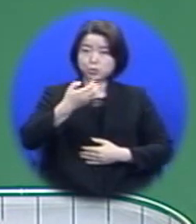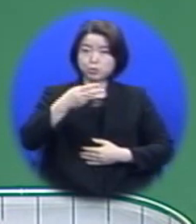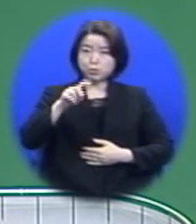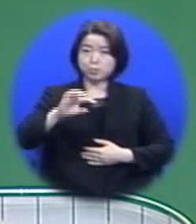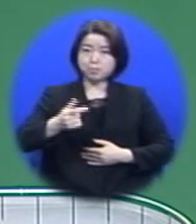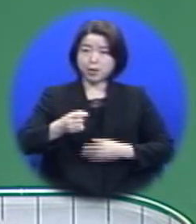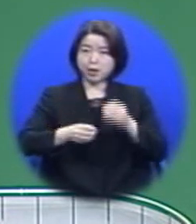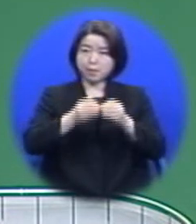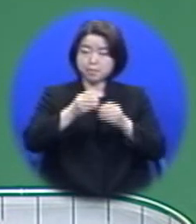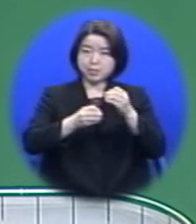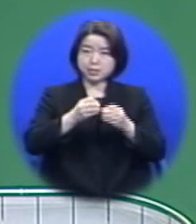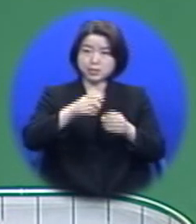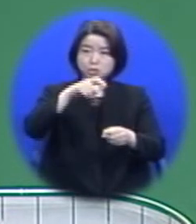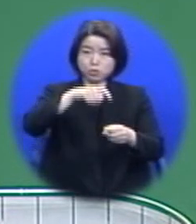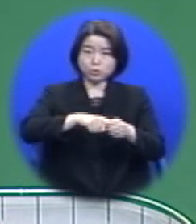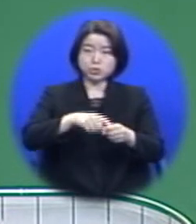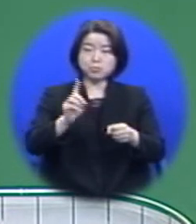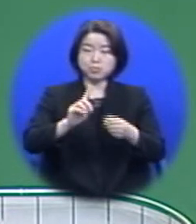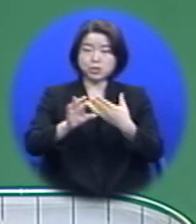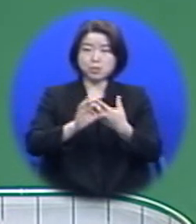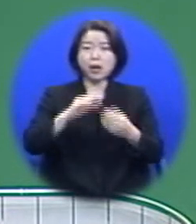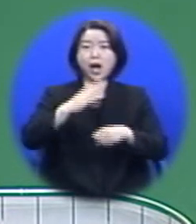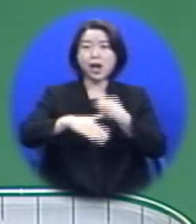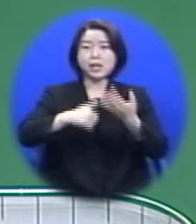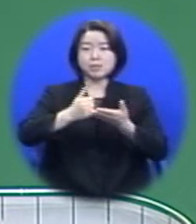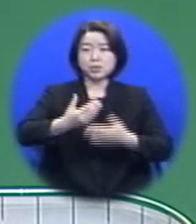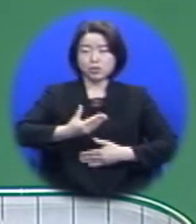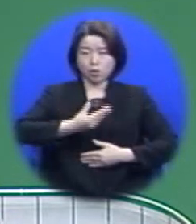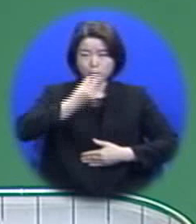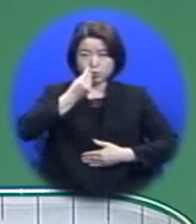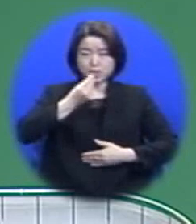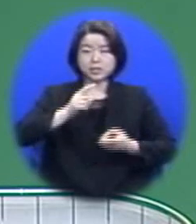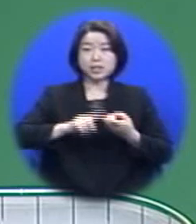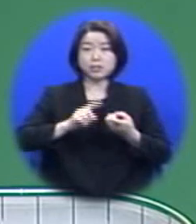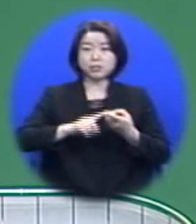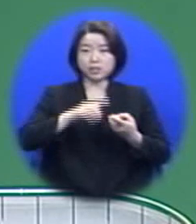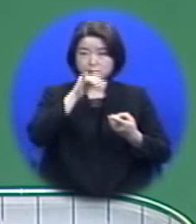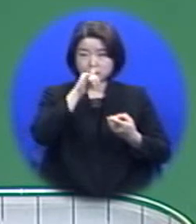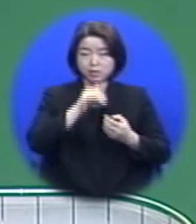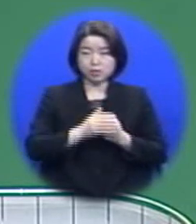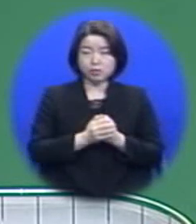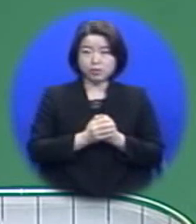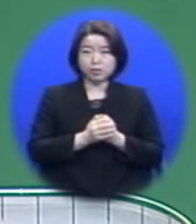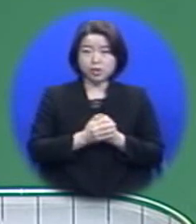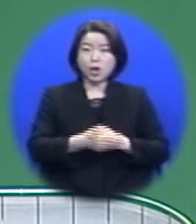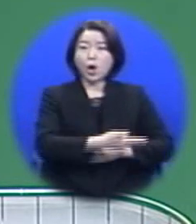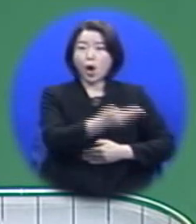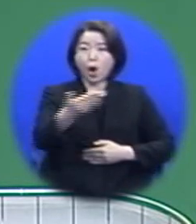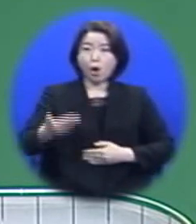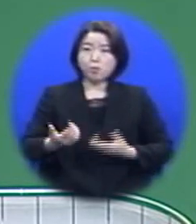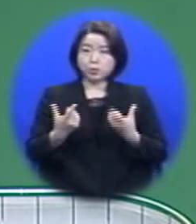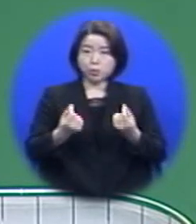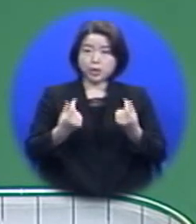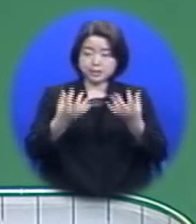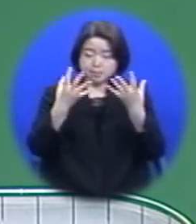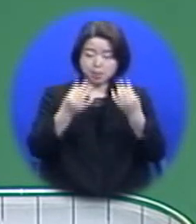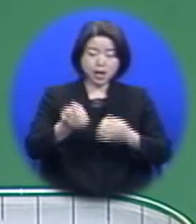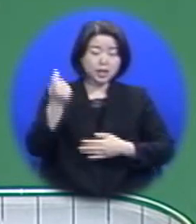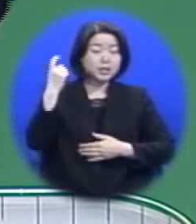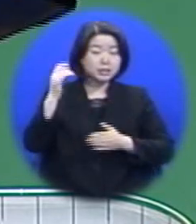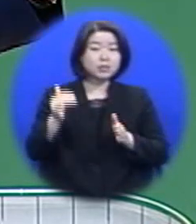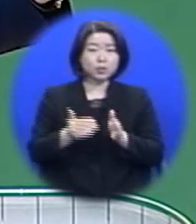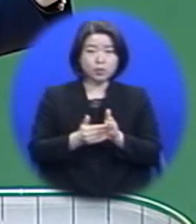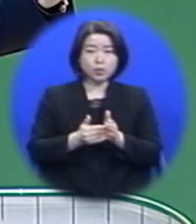핵심은 하나님의 거룩하심에 있습니다 여러분들도 이미 하나님의 거룩하심에 대해서는 많이 들으셨고